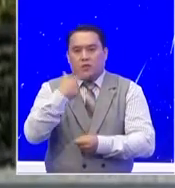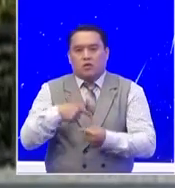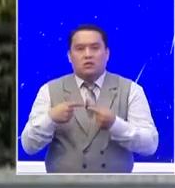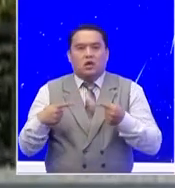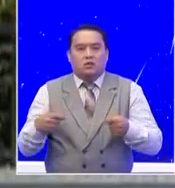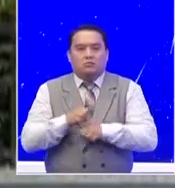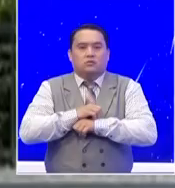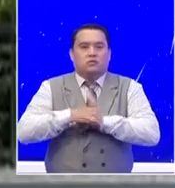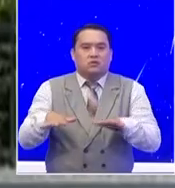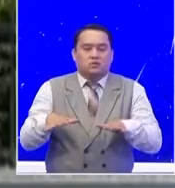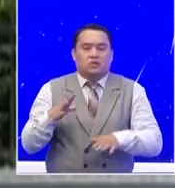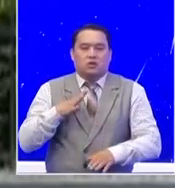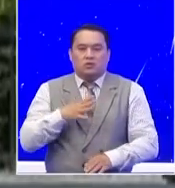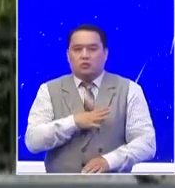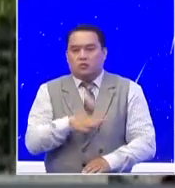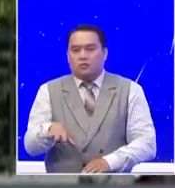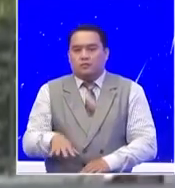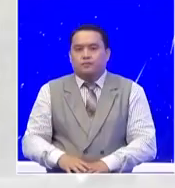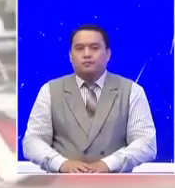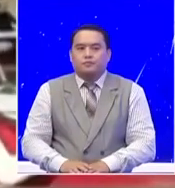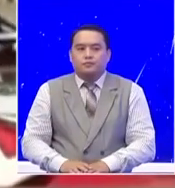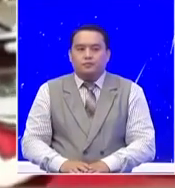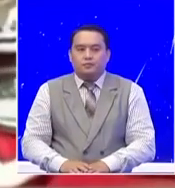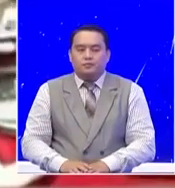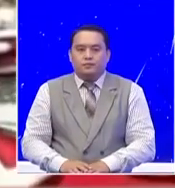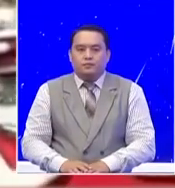адамдарға таратқан жоқ.